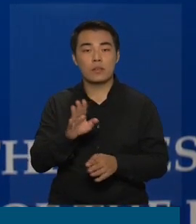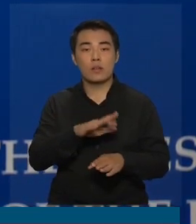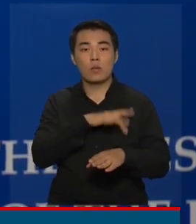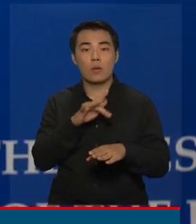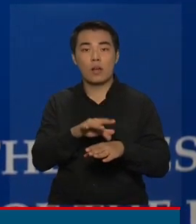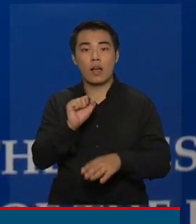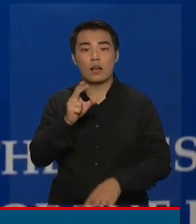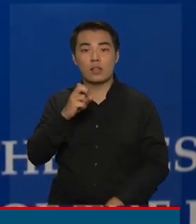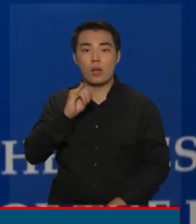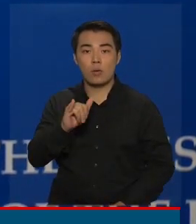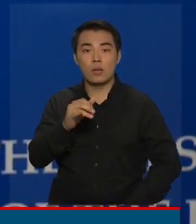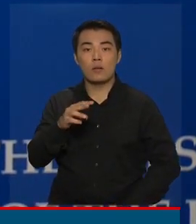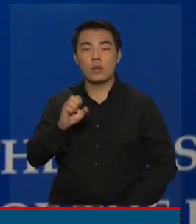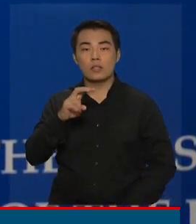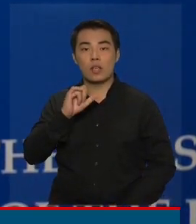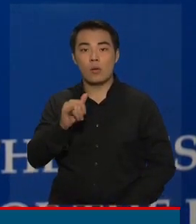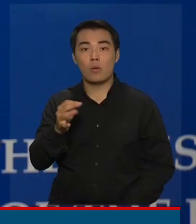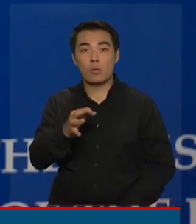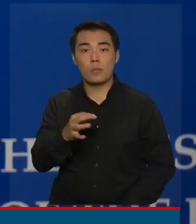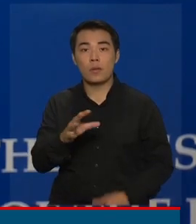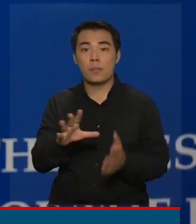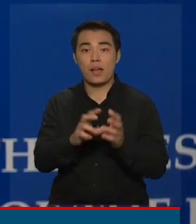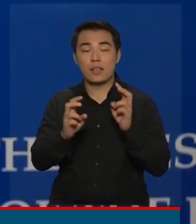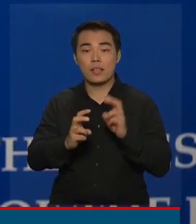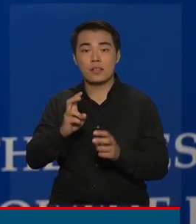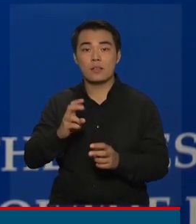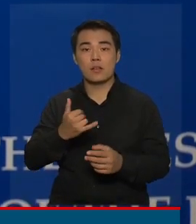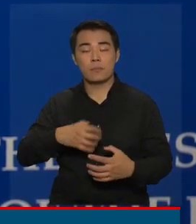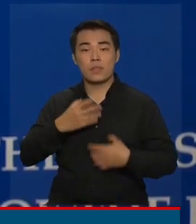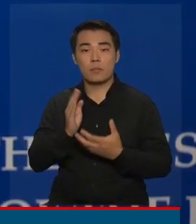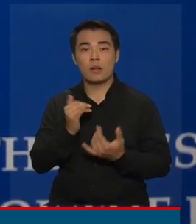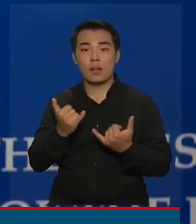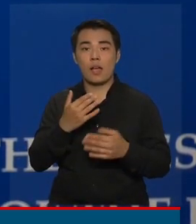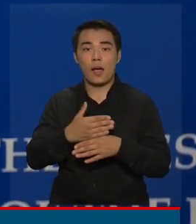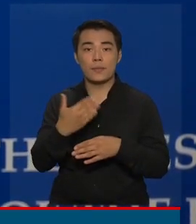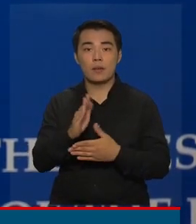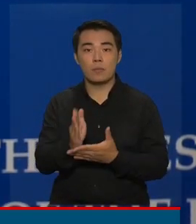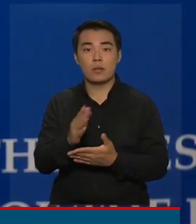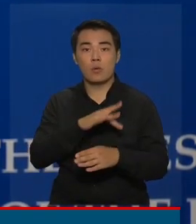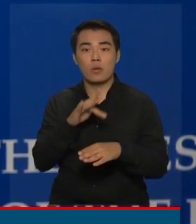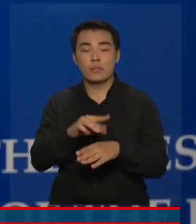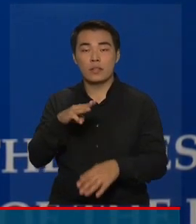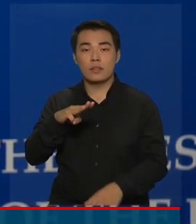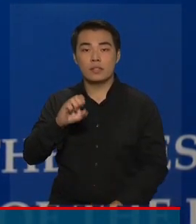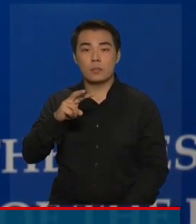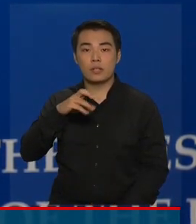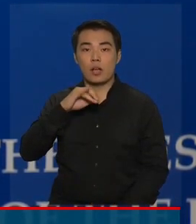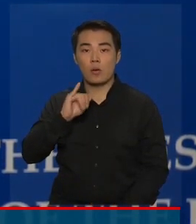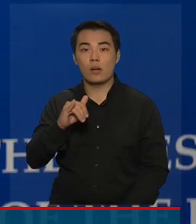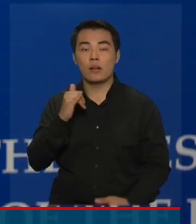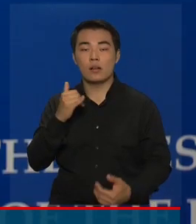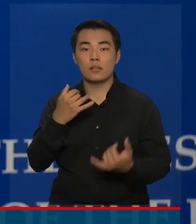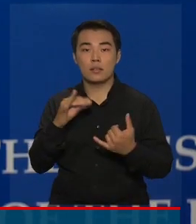город Актау Мангыстауской области. Маек нас беспокоит. Мы идем с отставанием по городу Темиртау, по ТЭЦ-2,